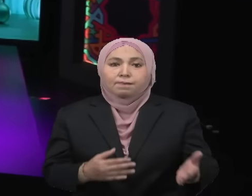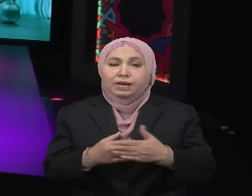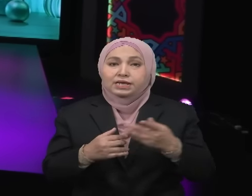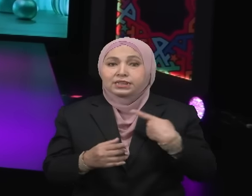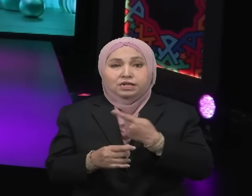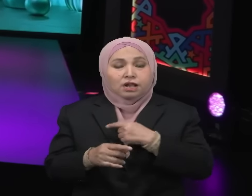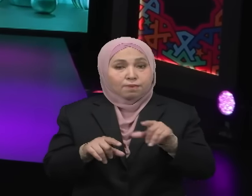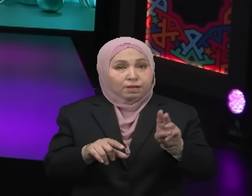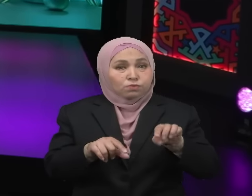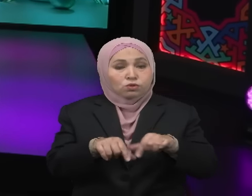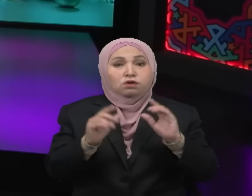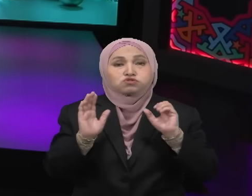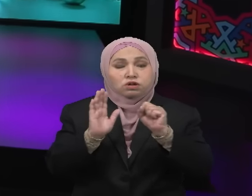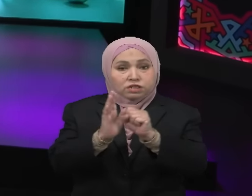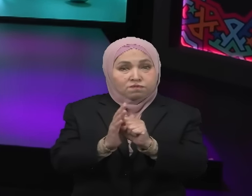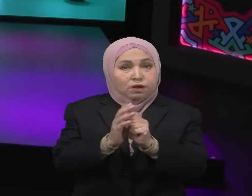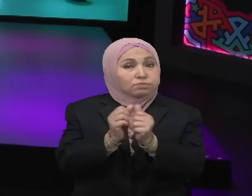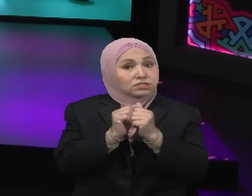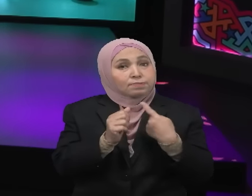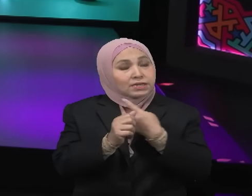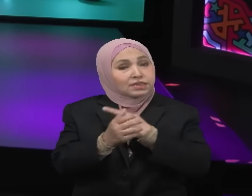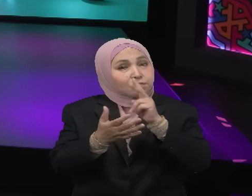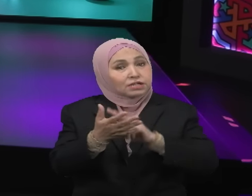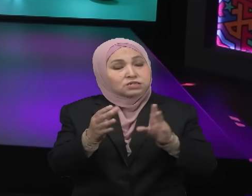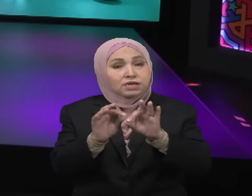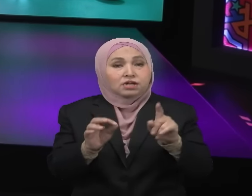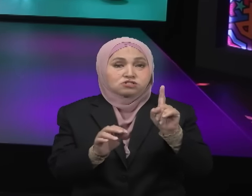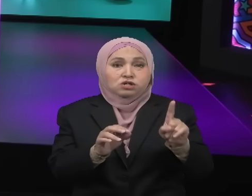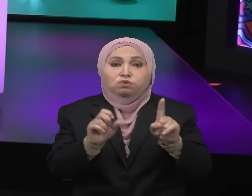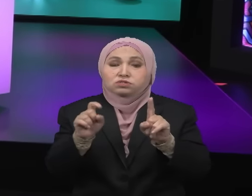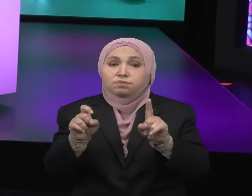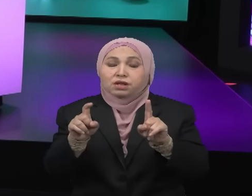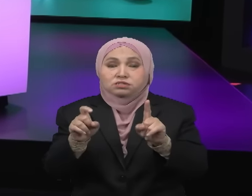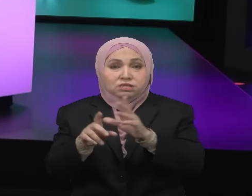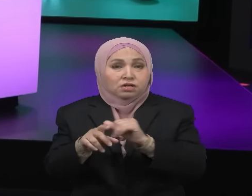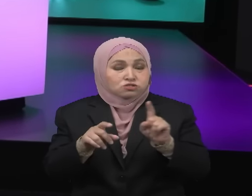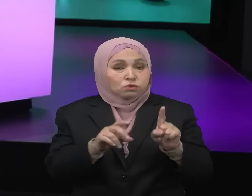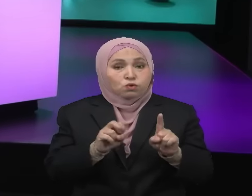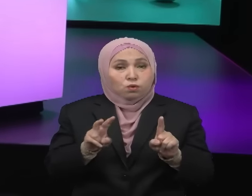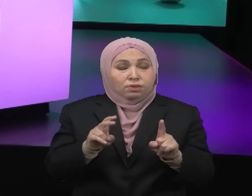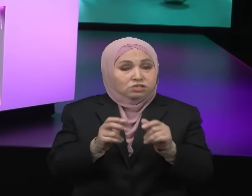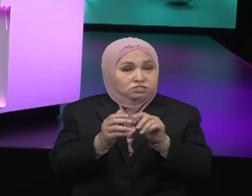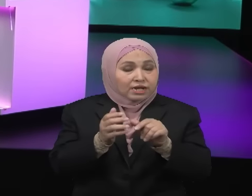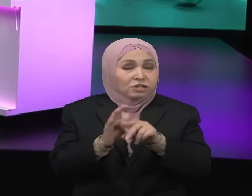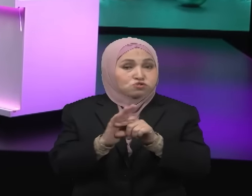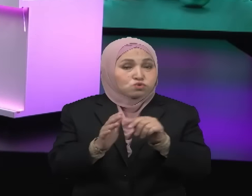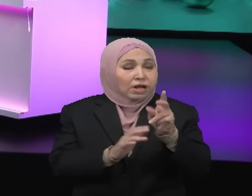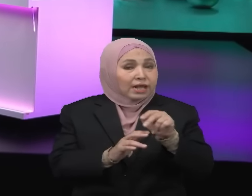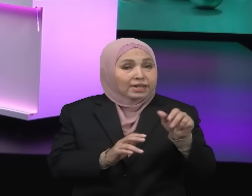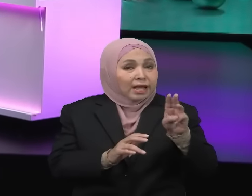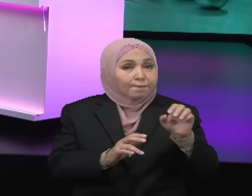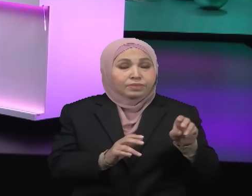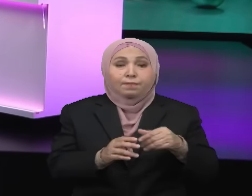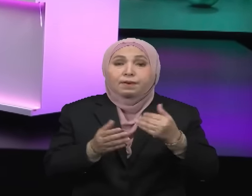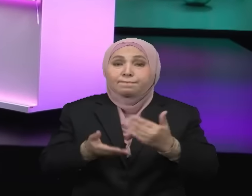Kembali kita dalam Al-Quran Time, Quran Salat Infak. Sama-sama kita membaca ayat yang ke-111 dan 112 daripada Surah Al-An'am, surah yang